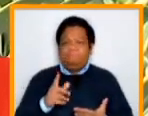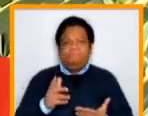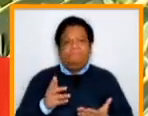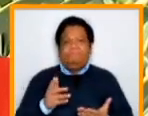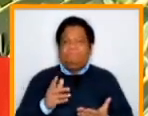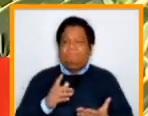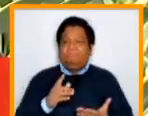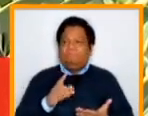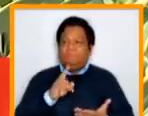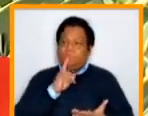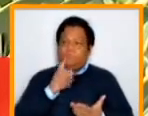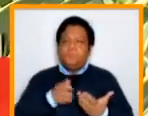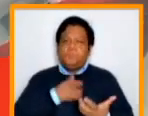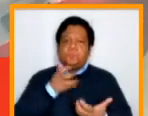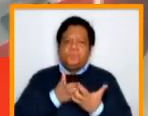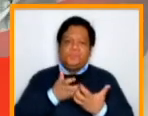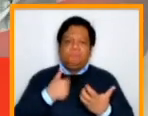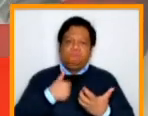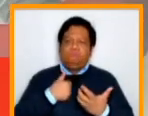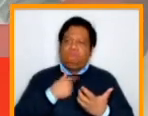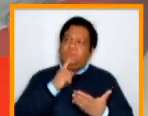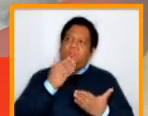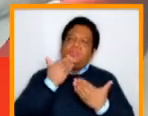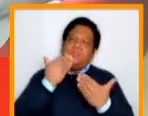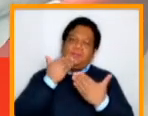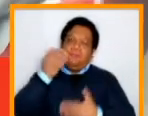And I'm just so thankful to the Lord.